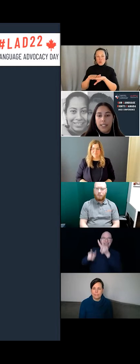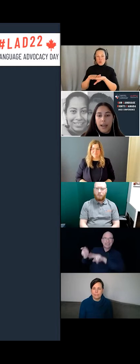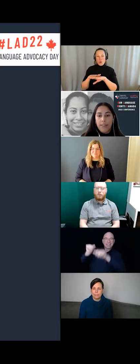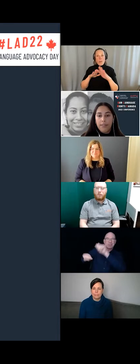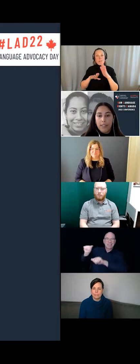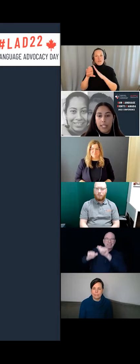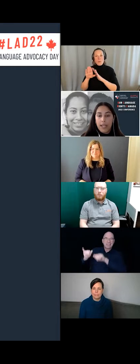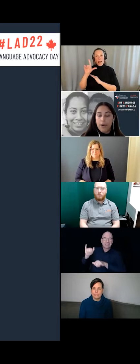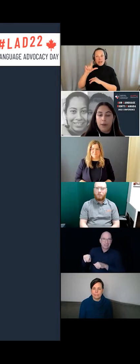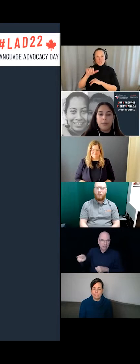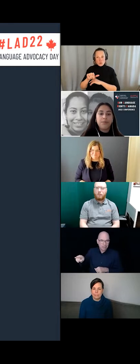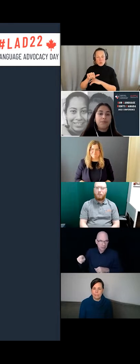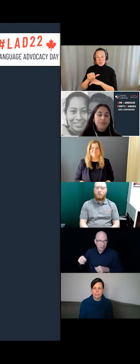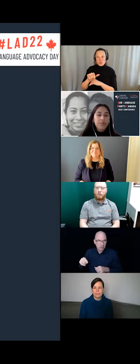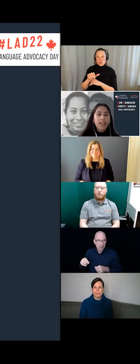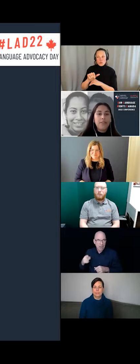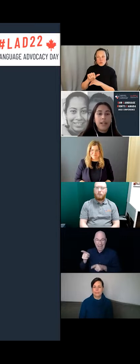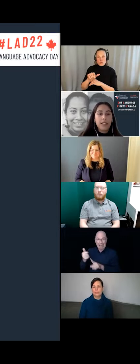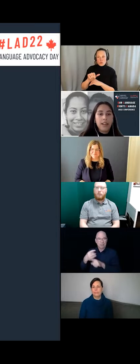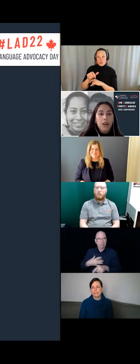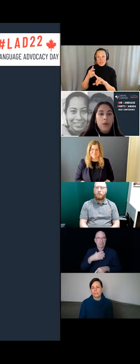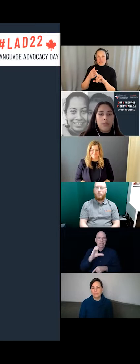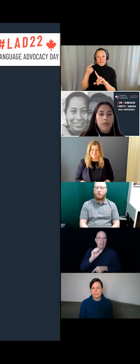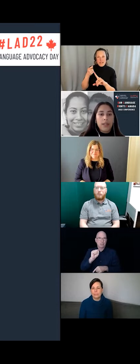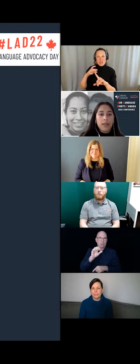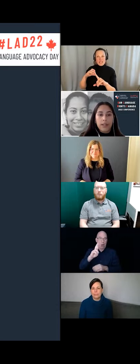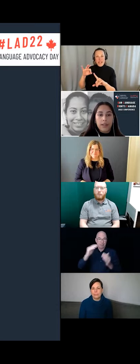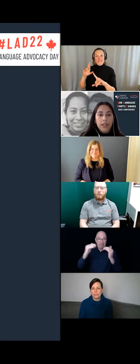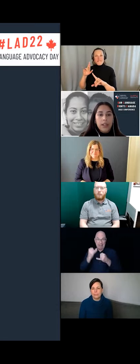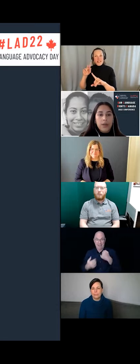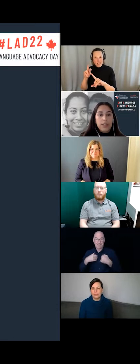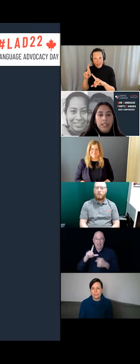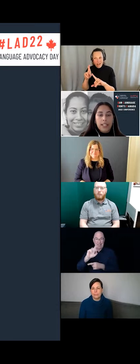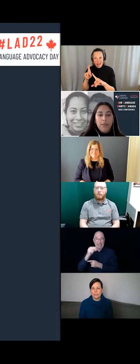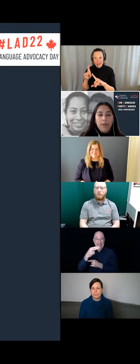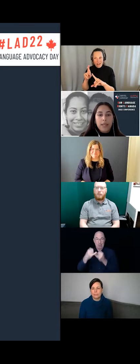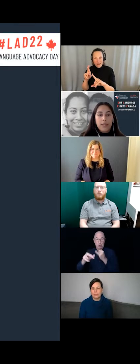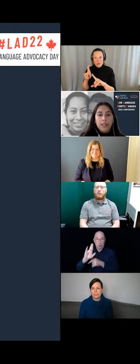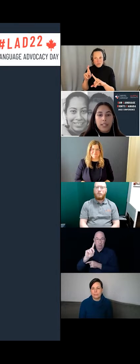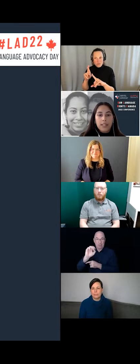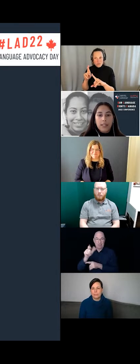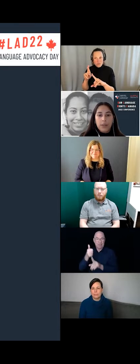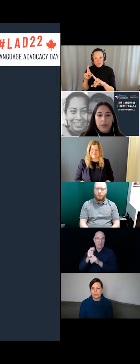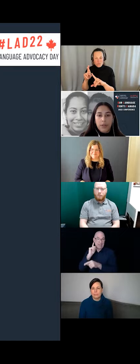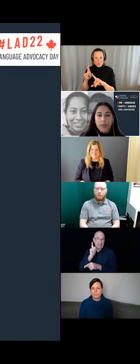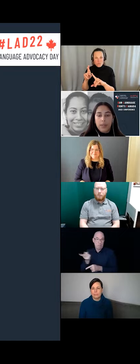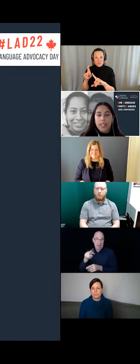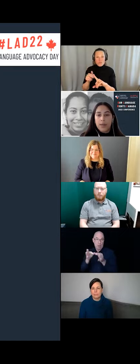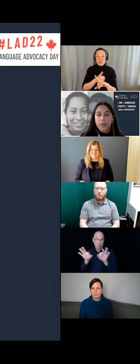développe le LSQ inspiré par CFTR. Et